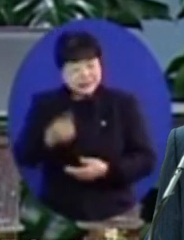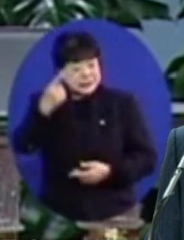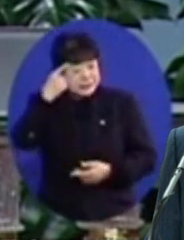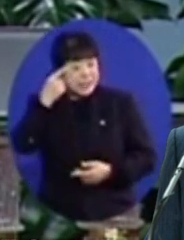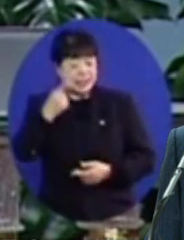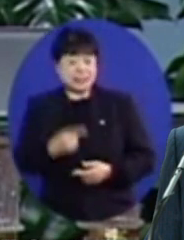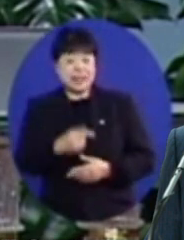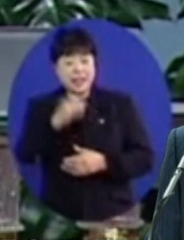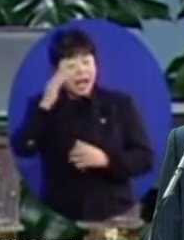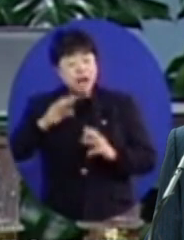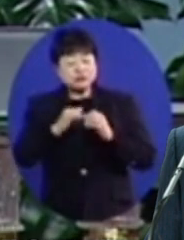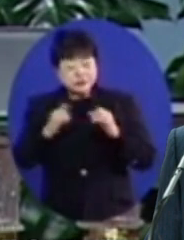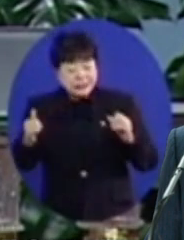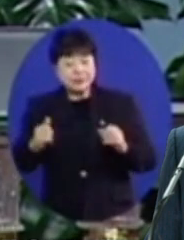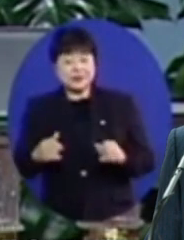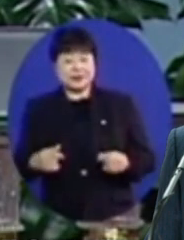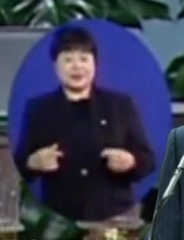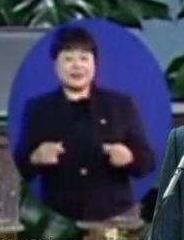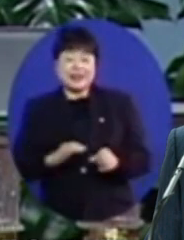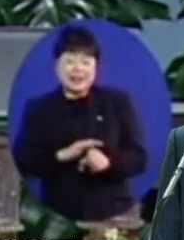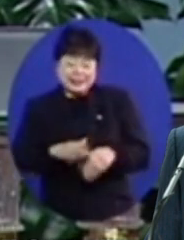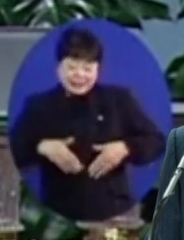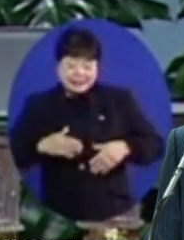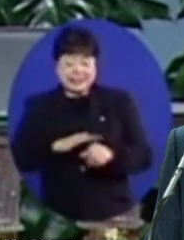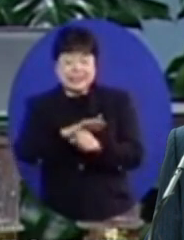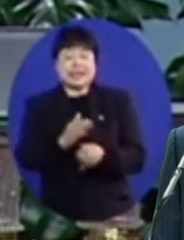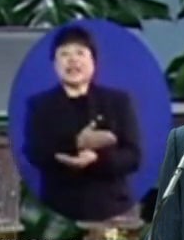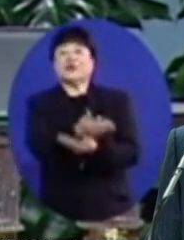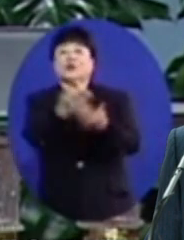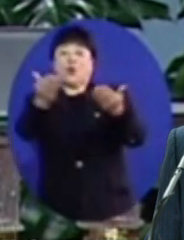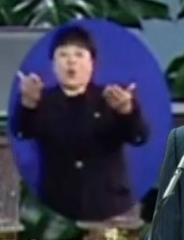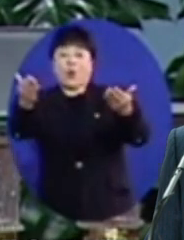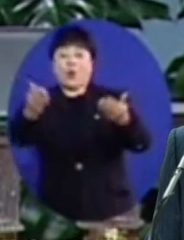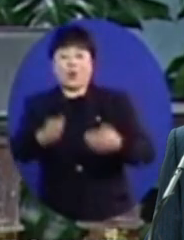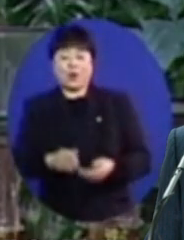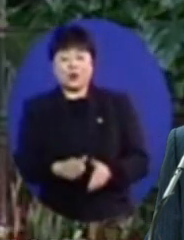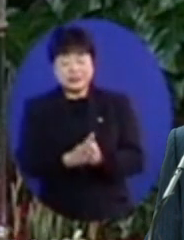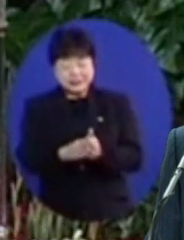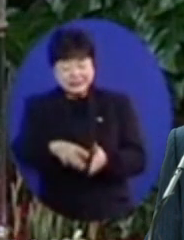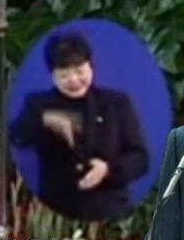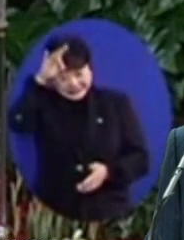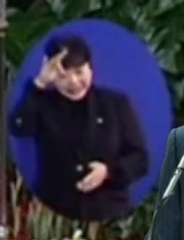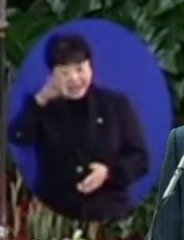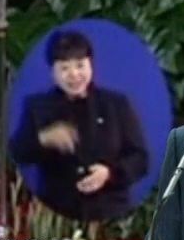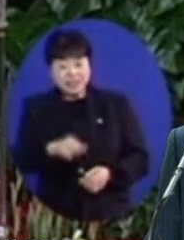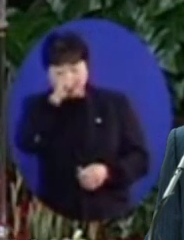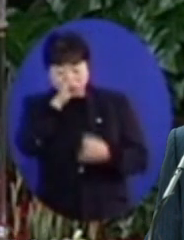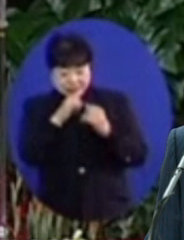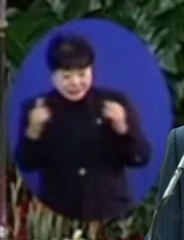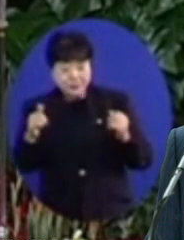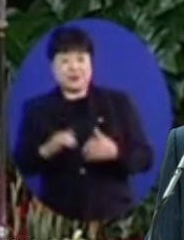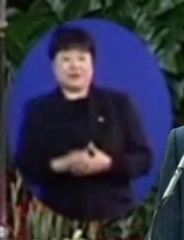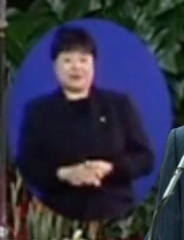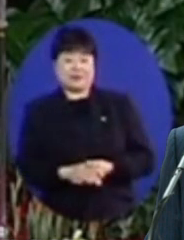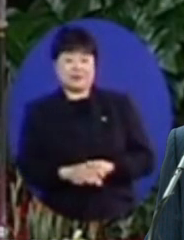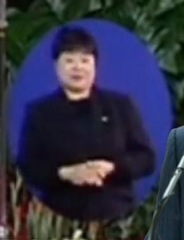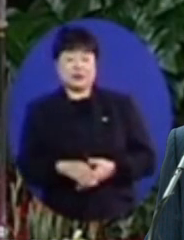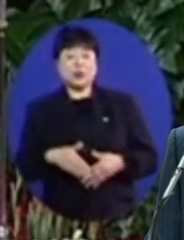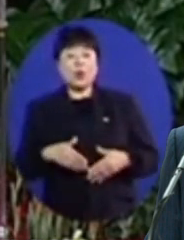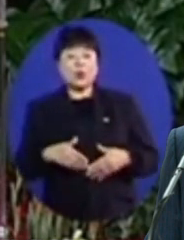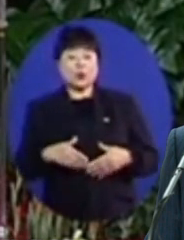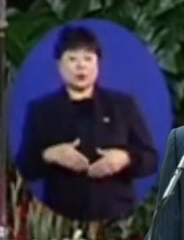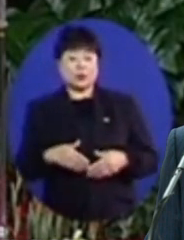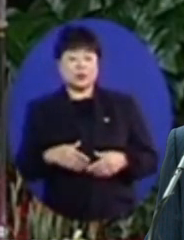사람에게 우리 한국 사람들의 뜨끈한 사랑을 나누었으면 좋겠다 그래서 시작한 것이 동남아일